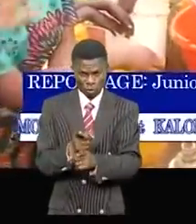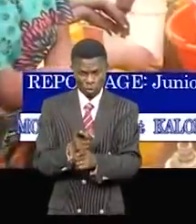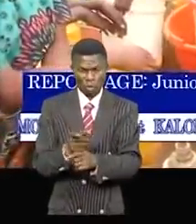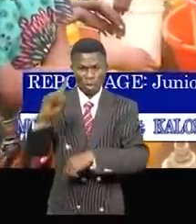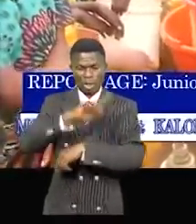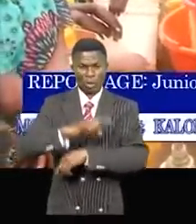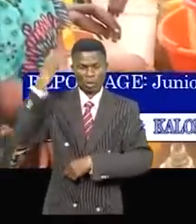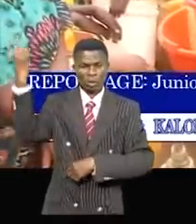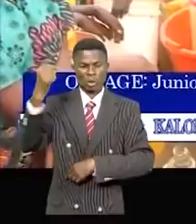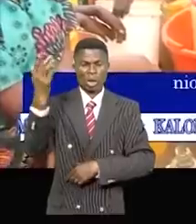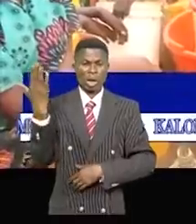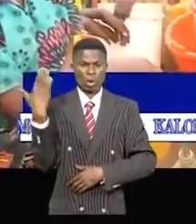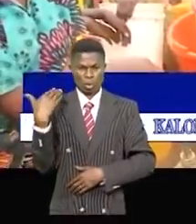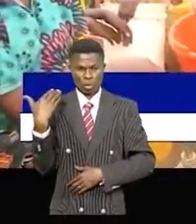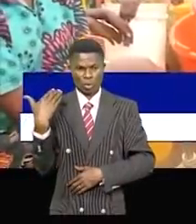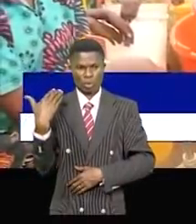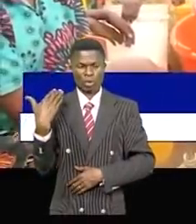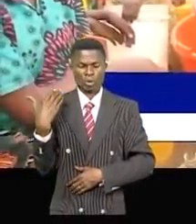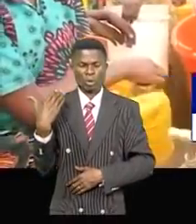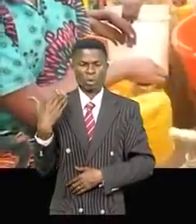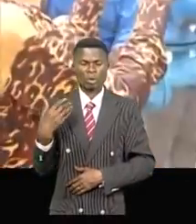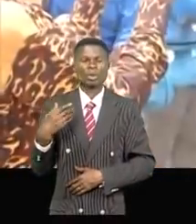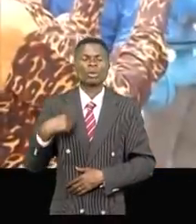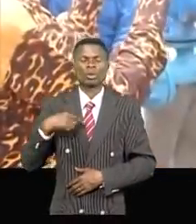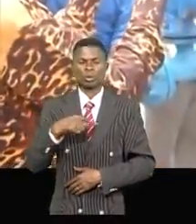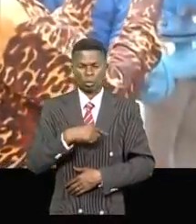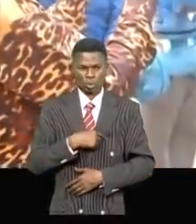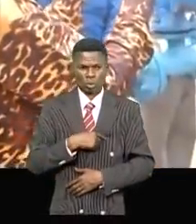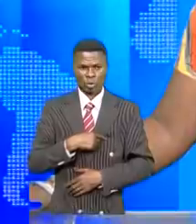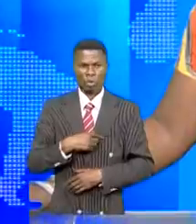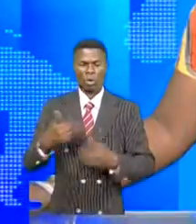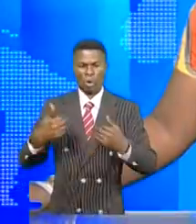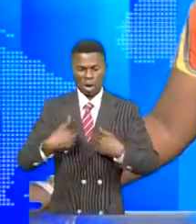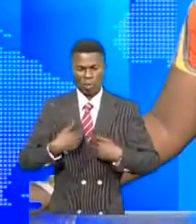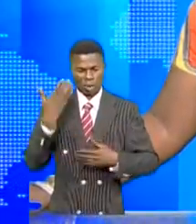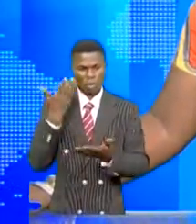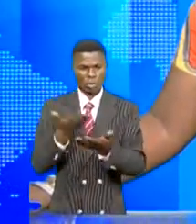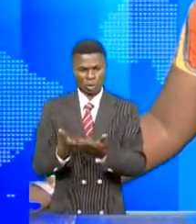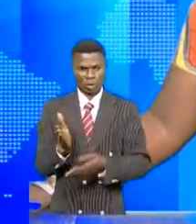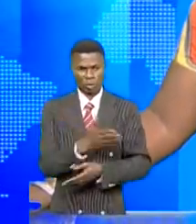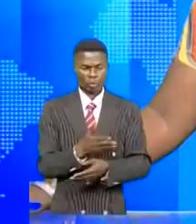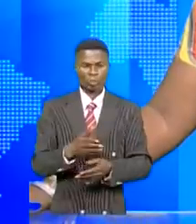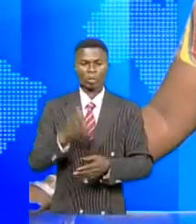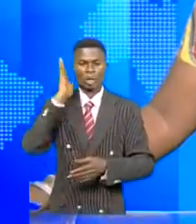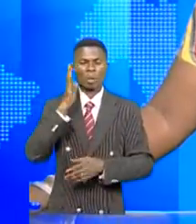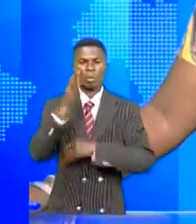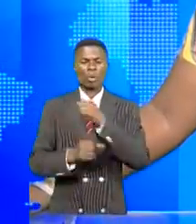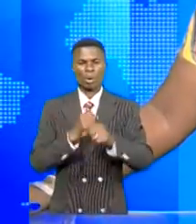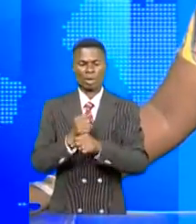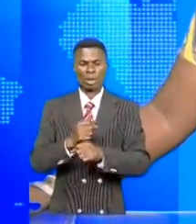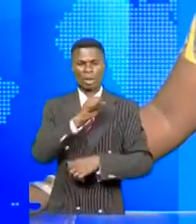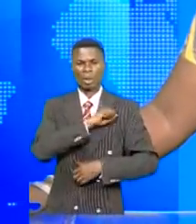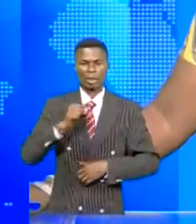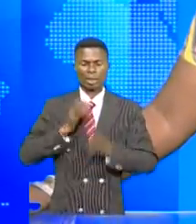journée internationale de l'eau et ça répond aux besoins de la population. Échange des vœux des sénateurs et